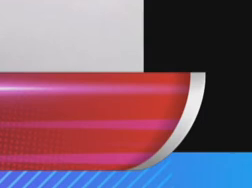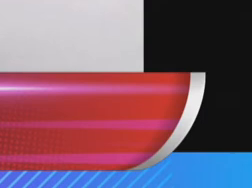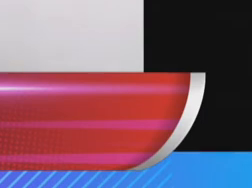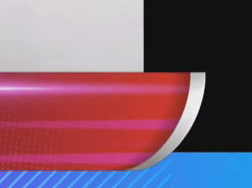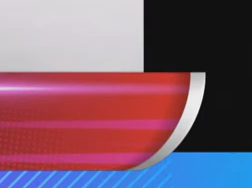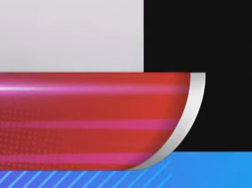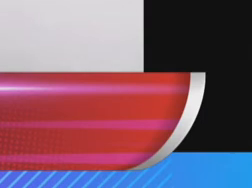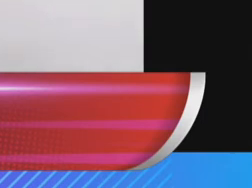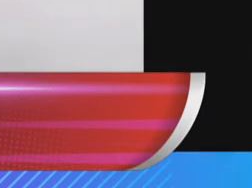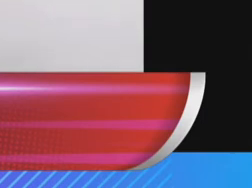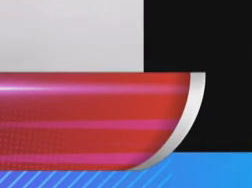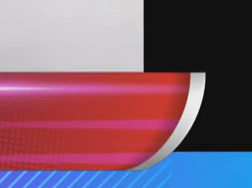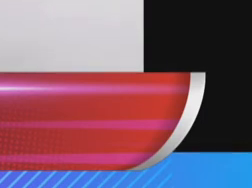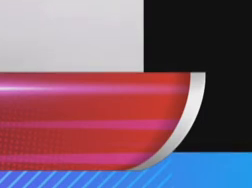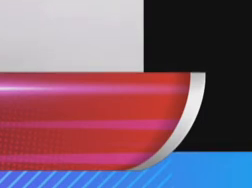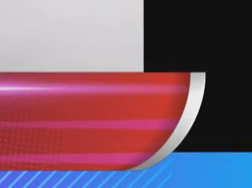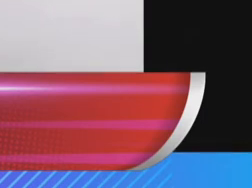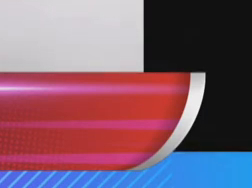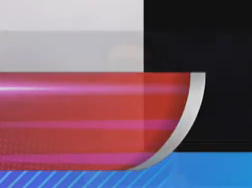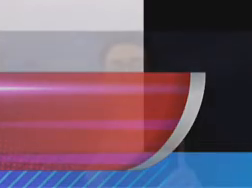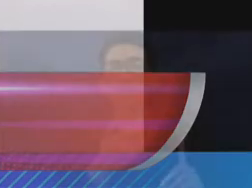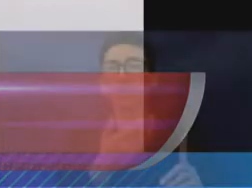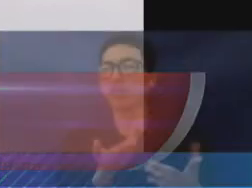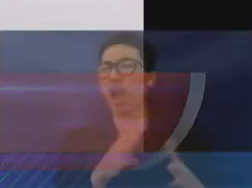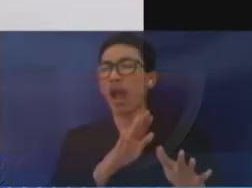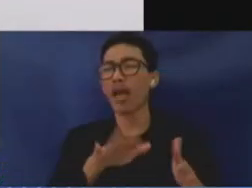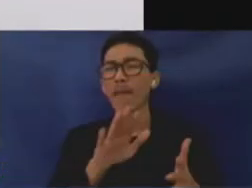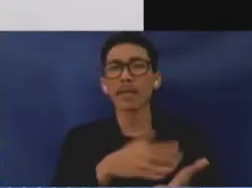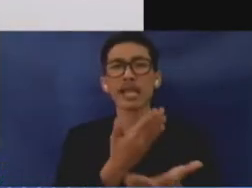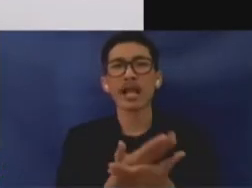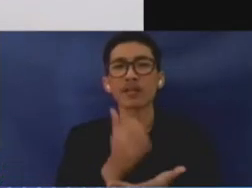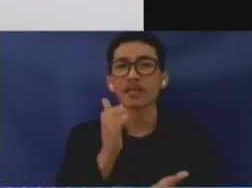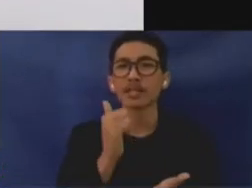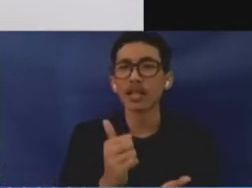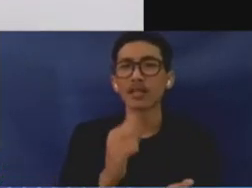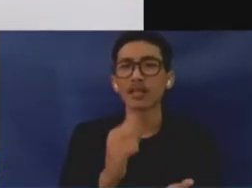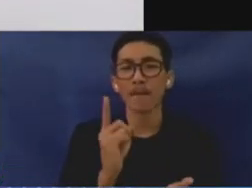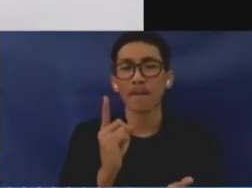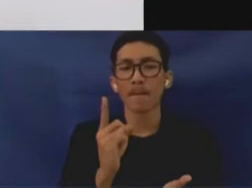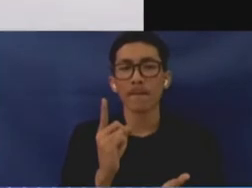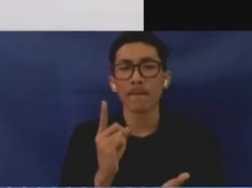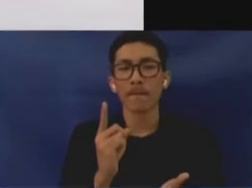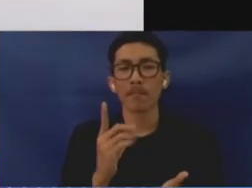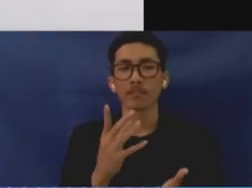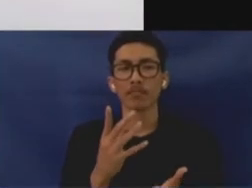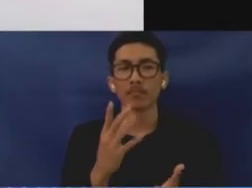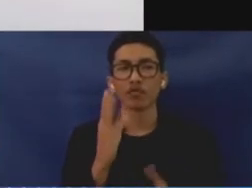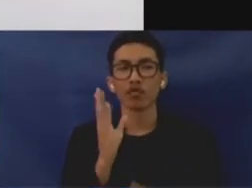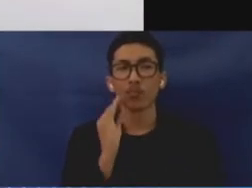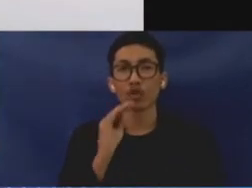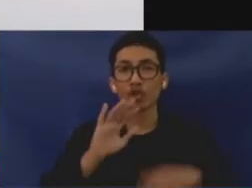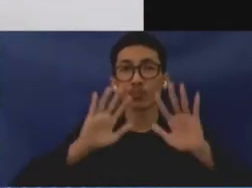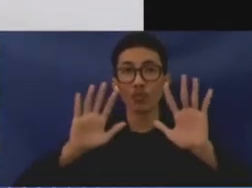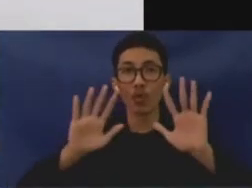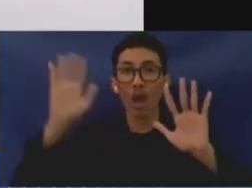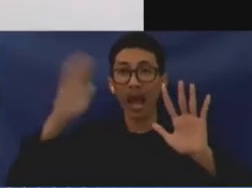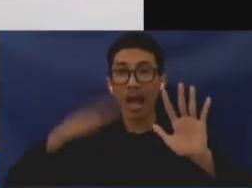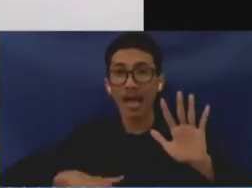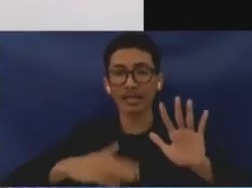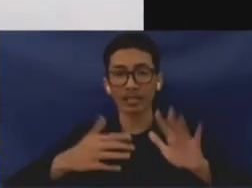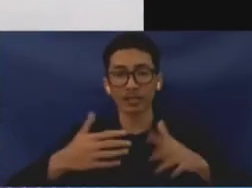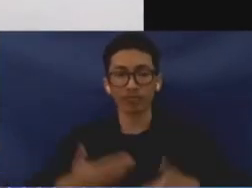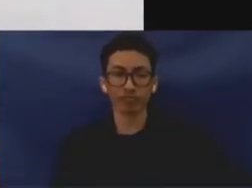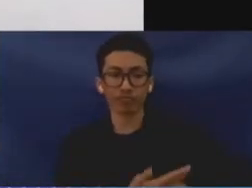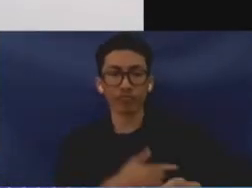artian dia bisa meninggal gitu, karena umur pada usia 10 hari saya tahu dia itu ada kebocoran